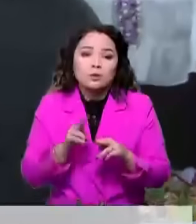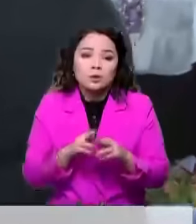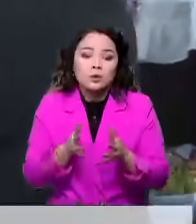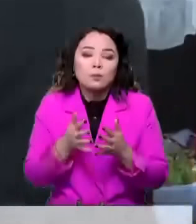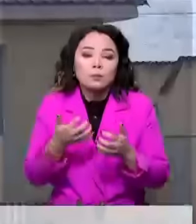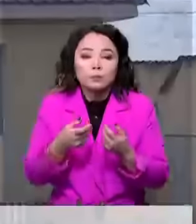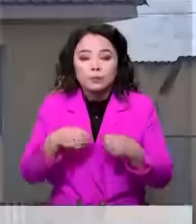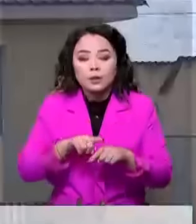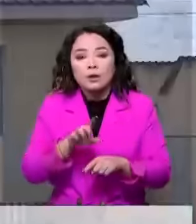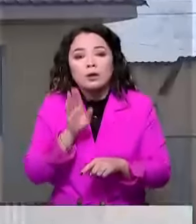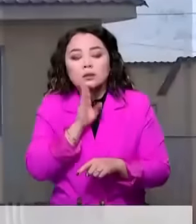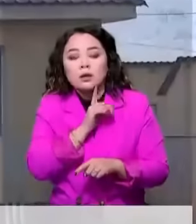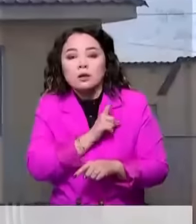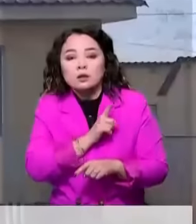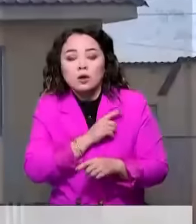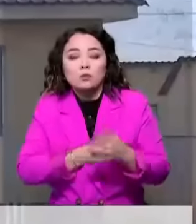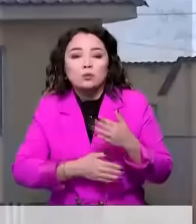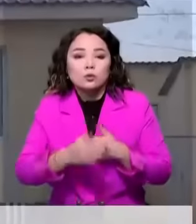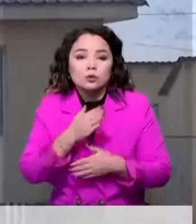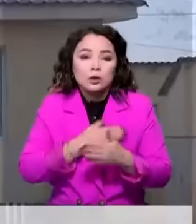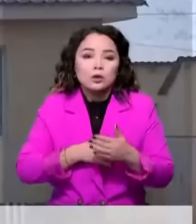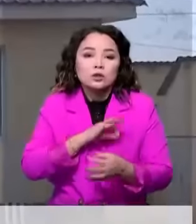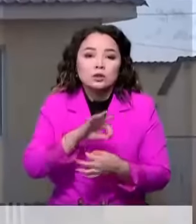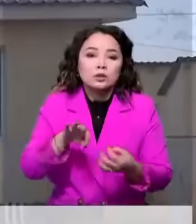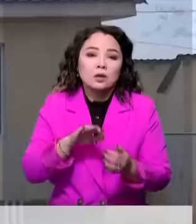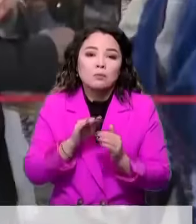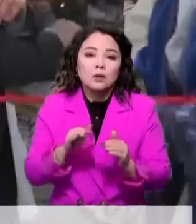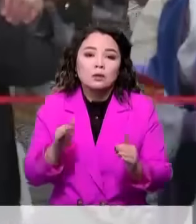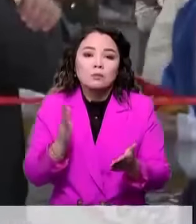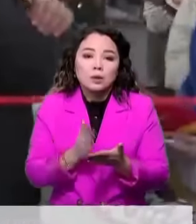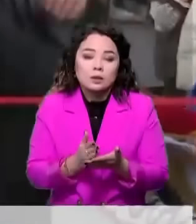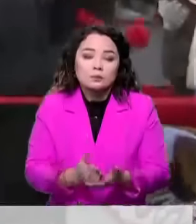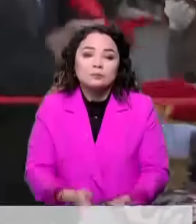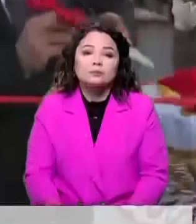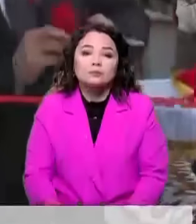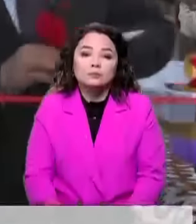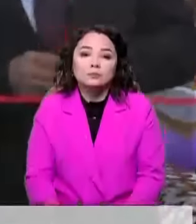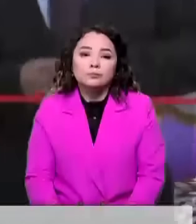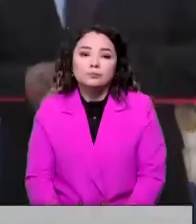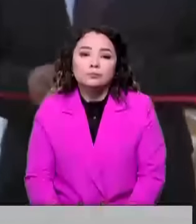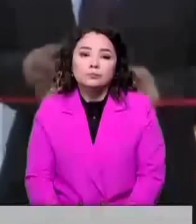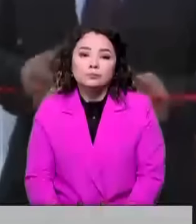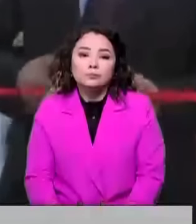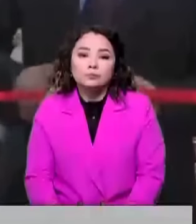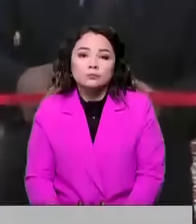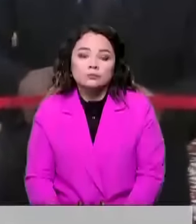арасында жалғыз бастаналар мен мүгедектер және жетім балалар да бар.